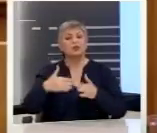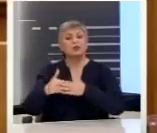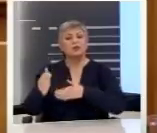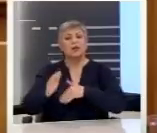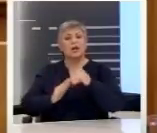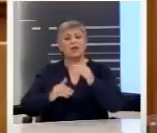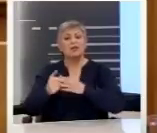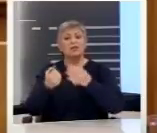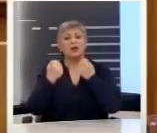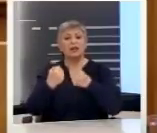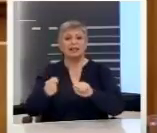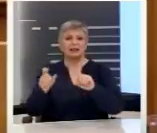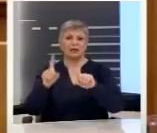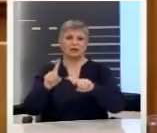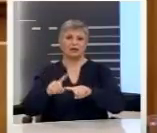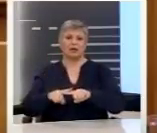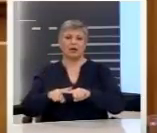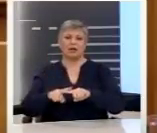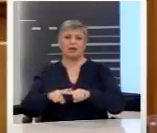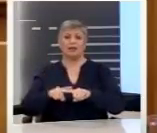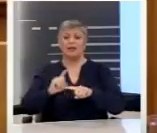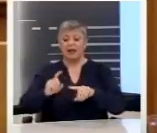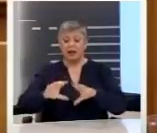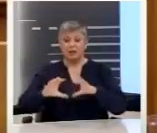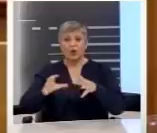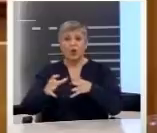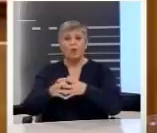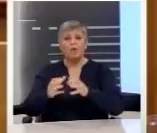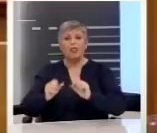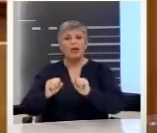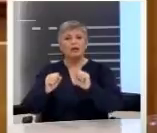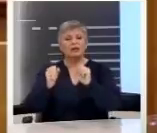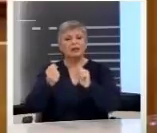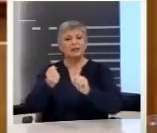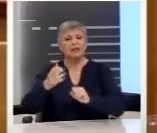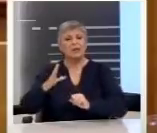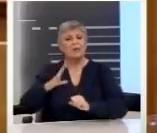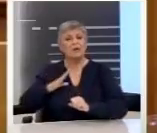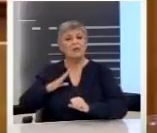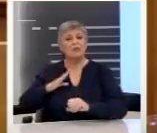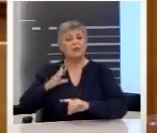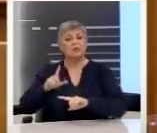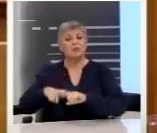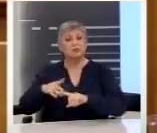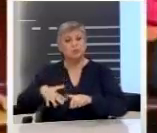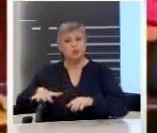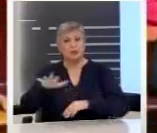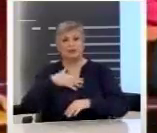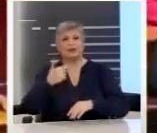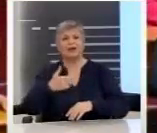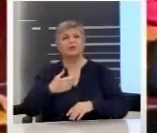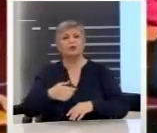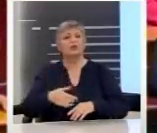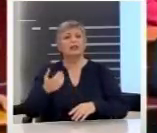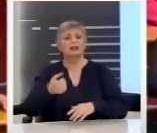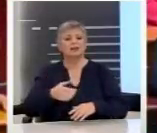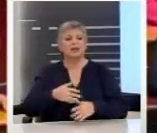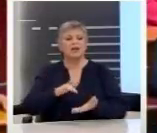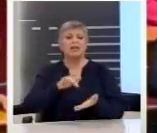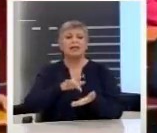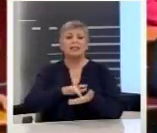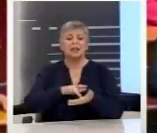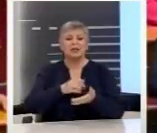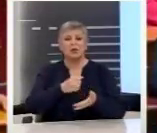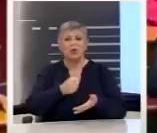κίνημα πολιτών που συμπεριέλαβε στελέχη της κεντροδεξιάς, του κέντρου, της κέντροαριστεράς, του